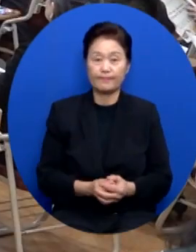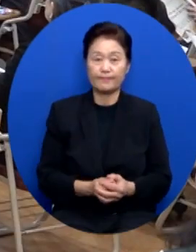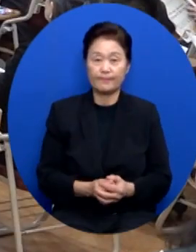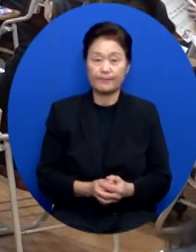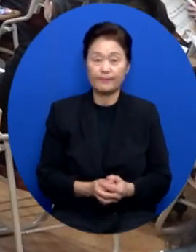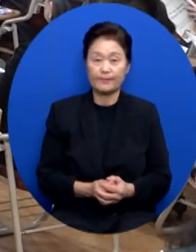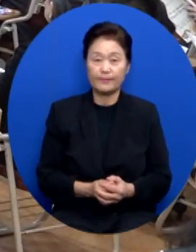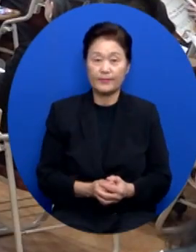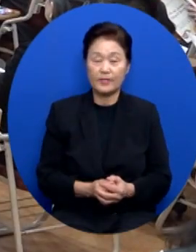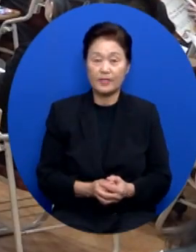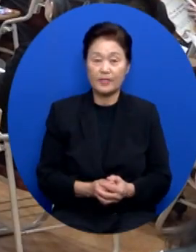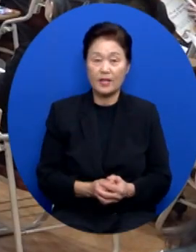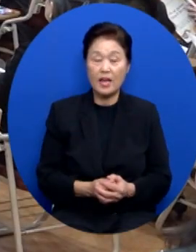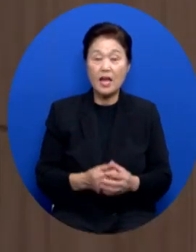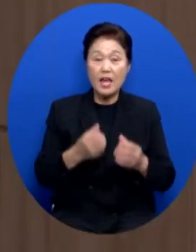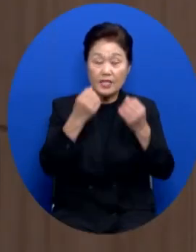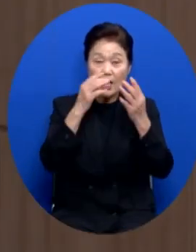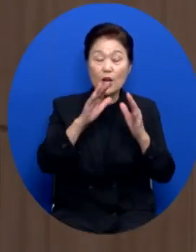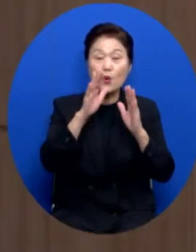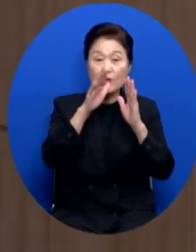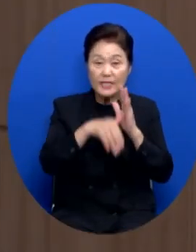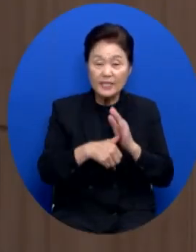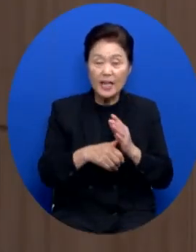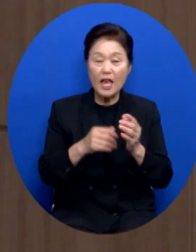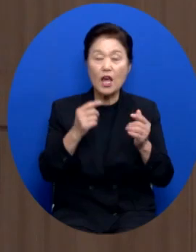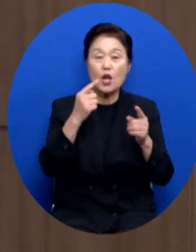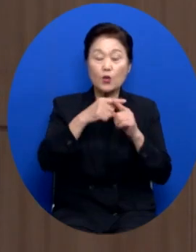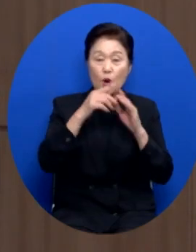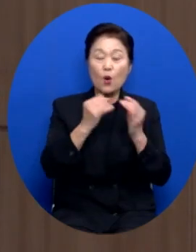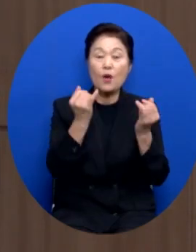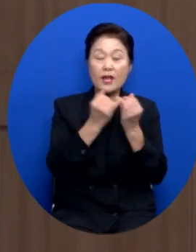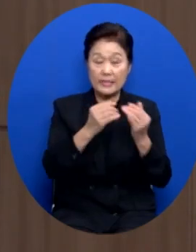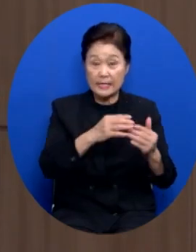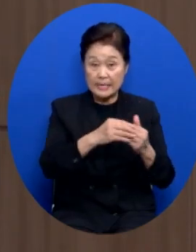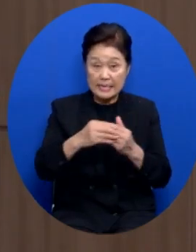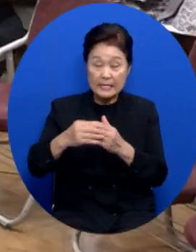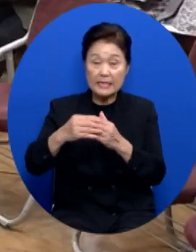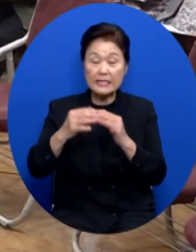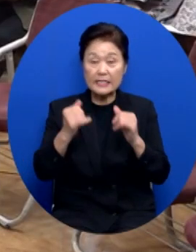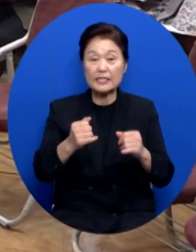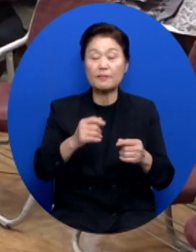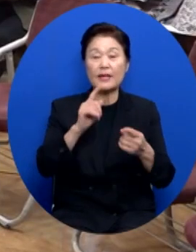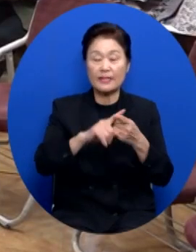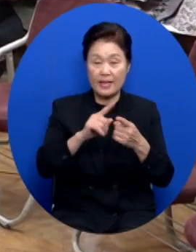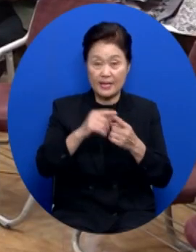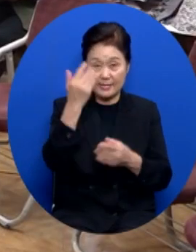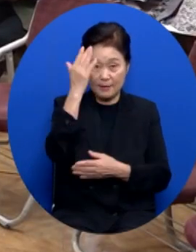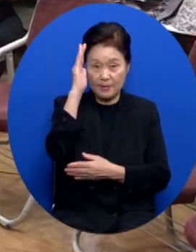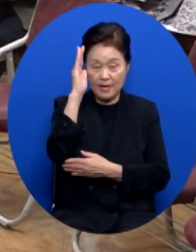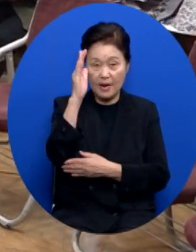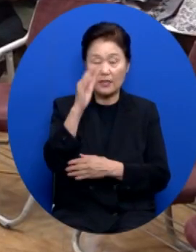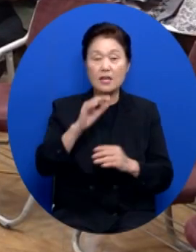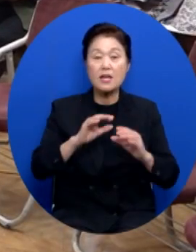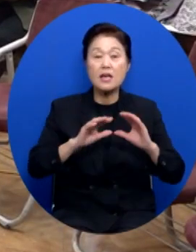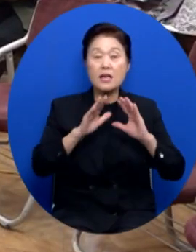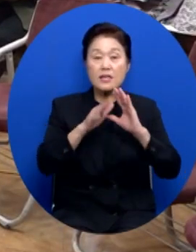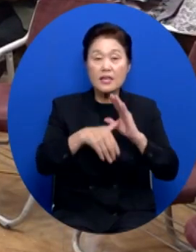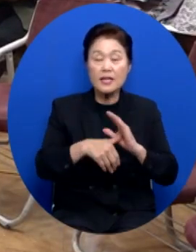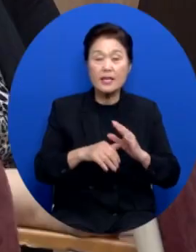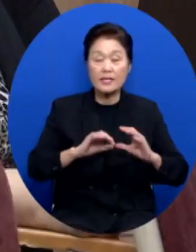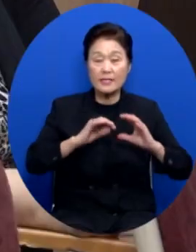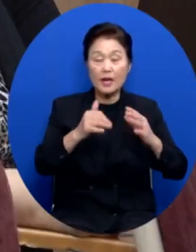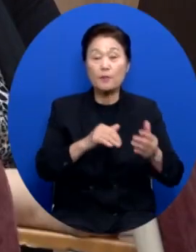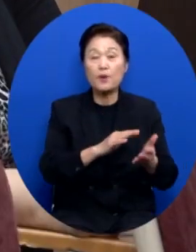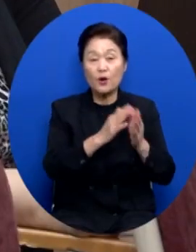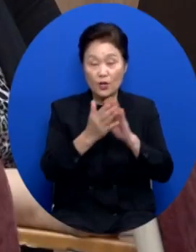개최했습니다 뉴노멀 시대 교회 여성의 리더십 더 쉽고 유익하게 주제로 열린 세미나는 시대의 변화와 흐름에 따라